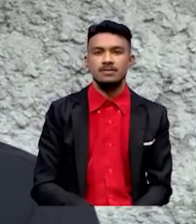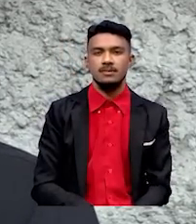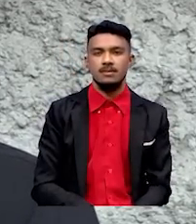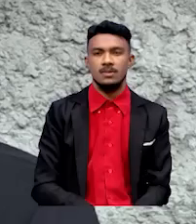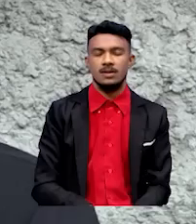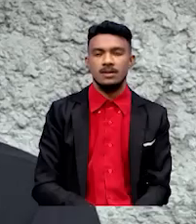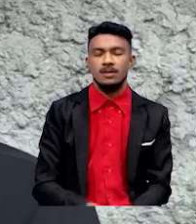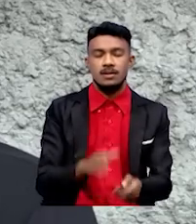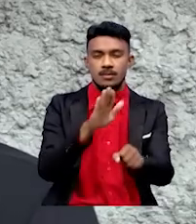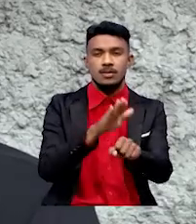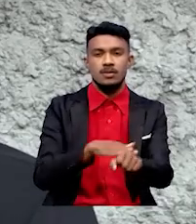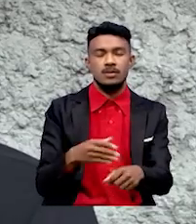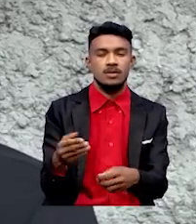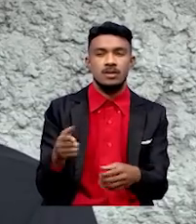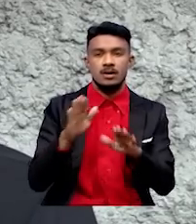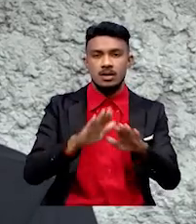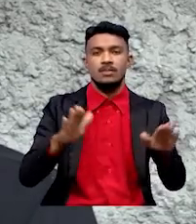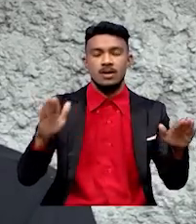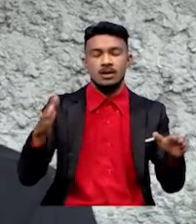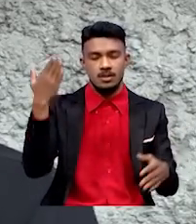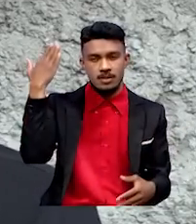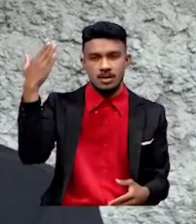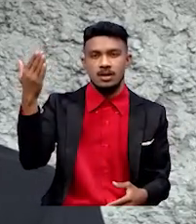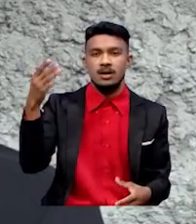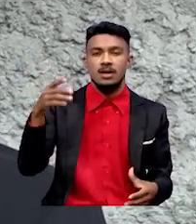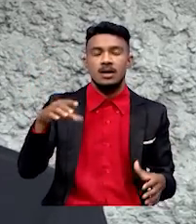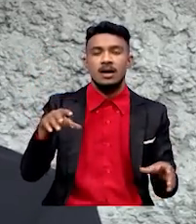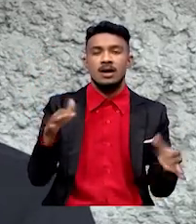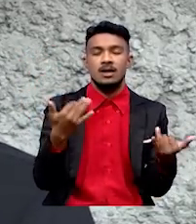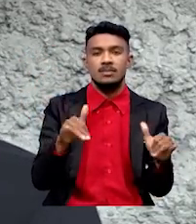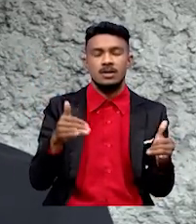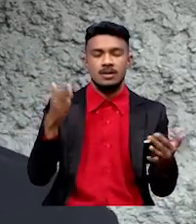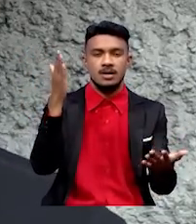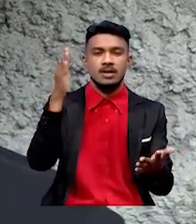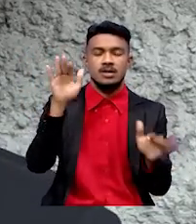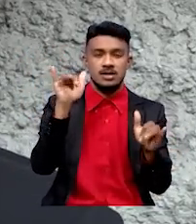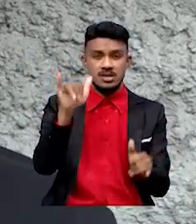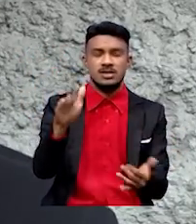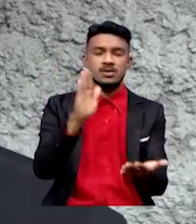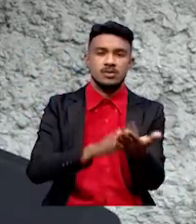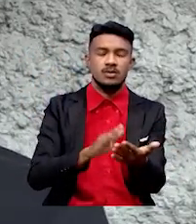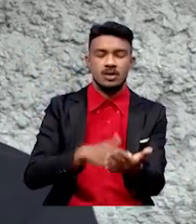hati dia yang labar imba, labar sekali marina lah. Para sekolah ini, abar yang mai kerik.